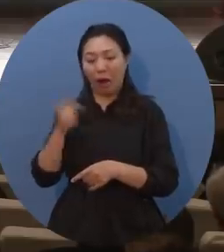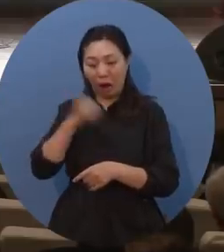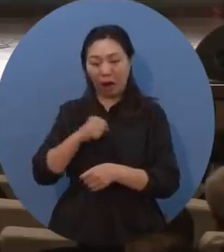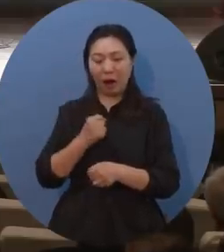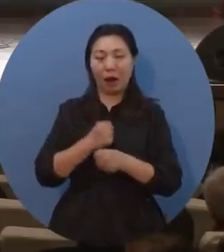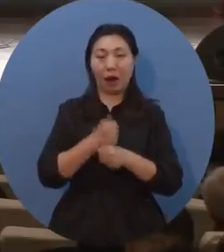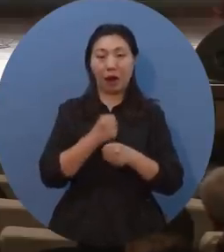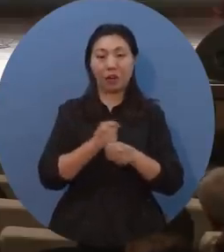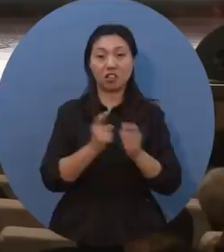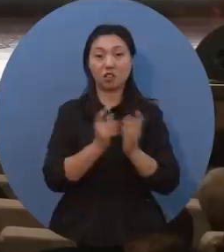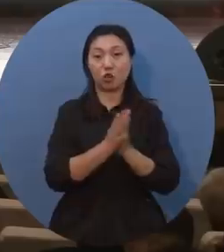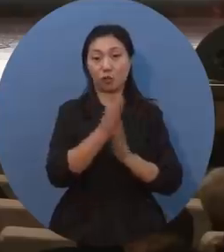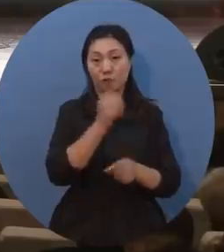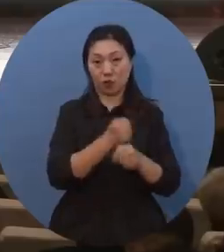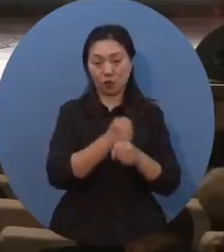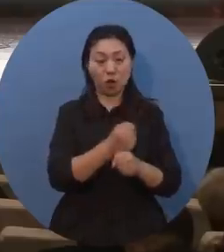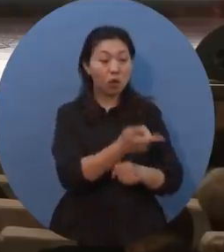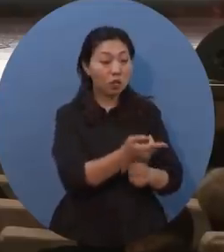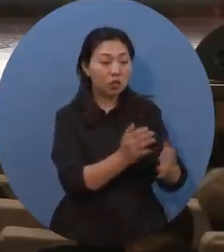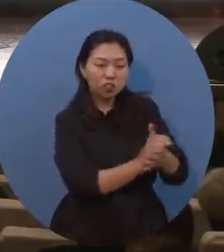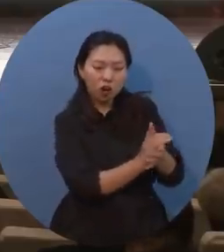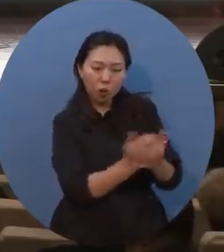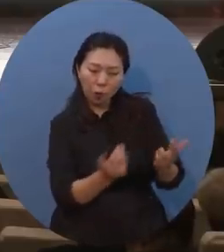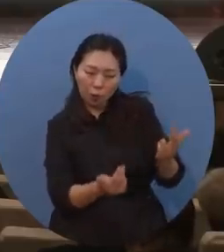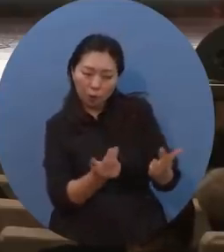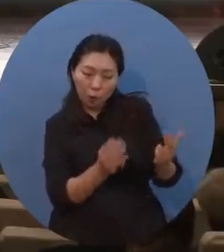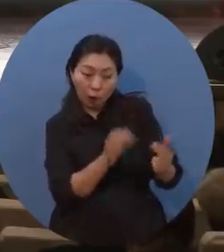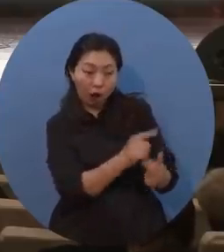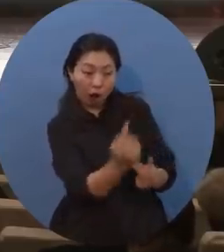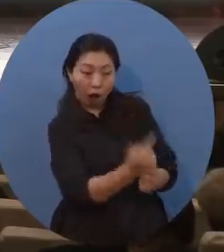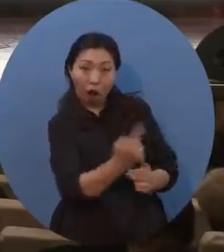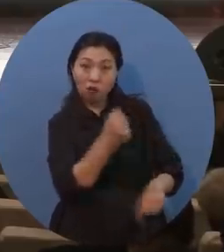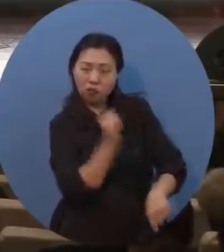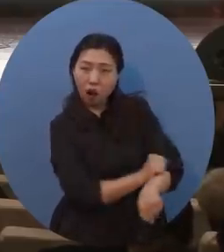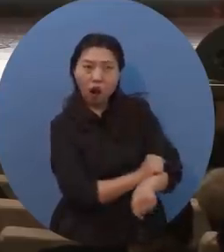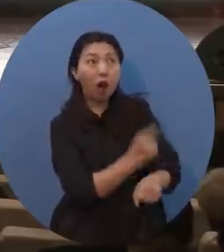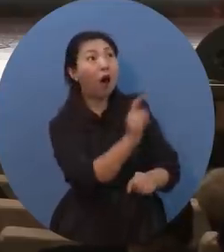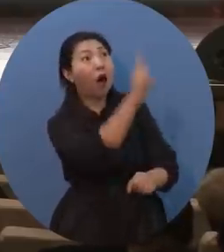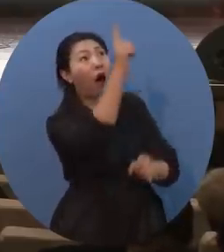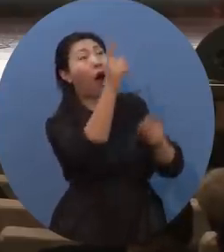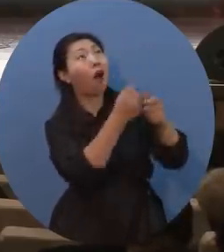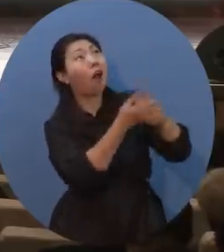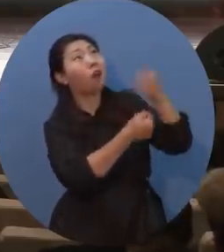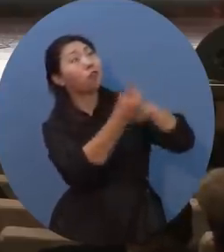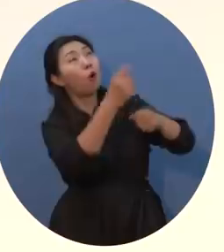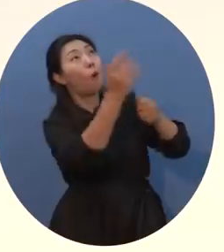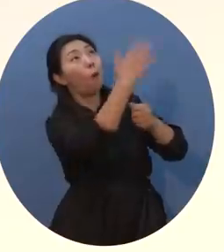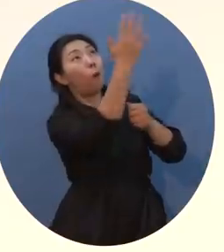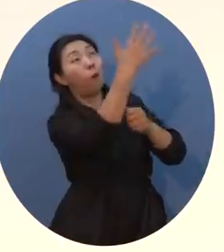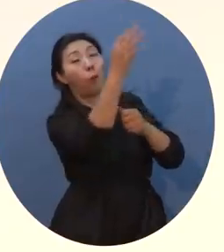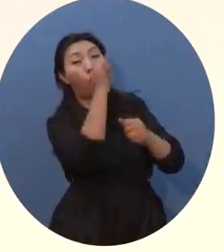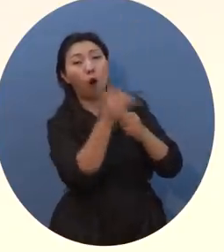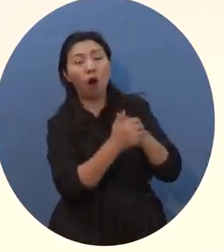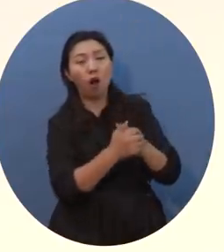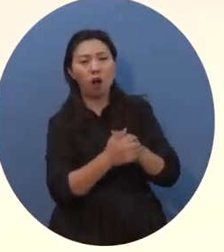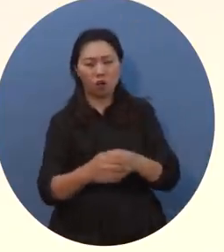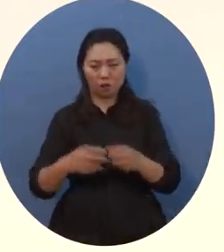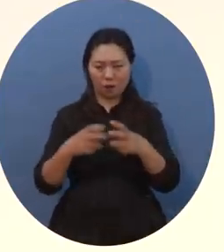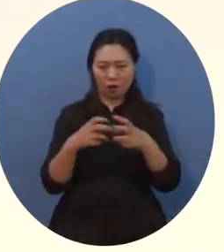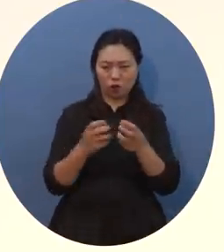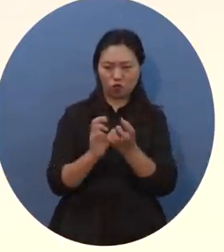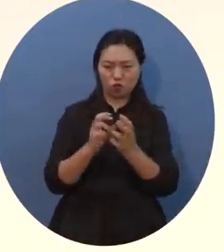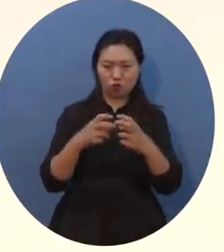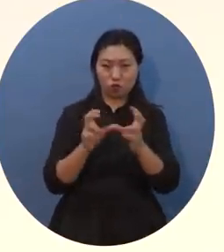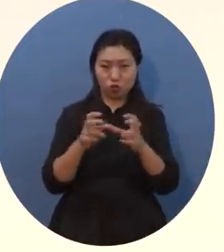또 친구들하고 비교해 보면서 나보다 팽이가 더 잘 돈다든지 연이 더 잘 난다든지 구슬이 더